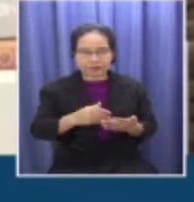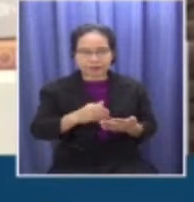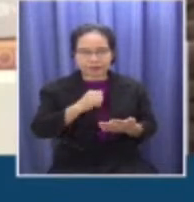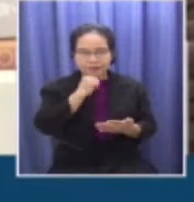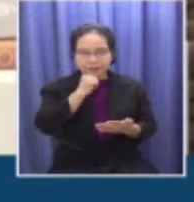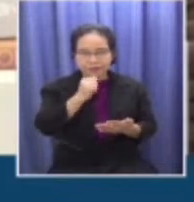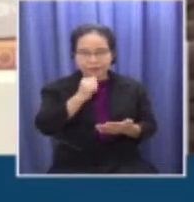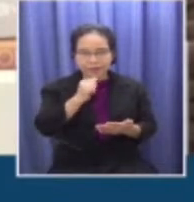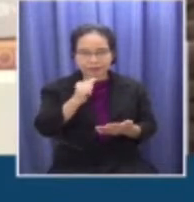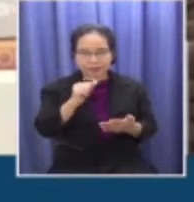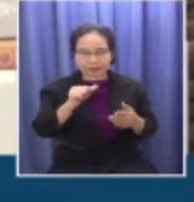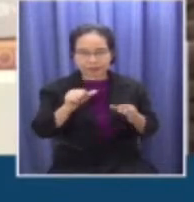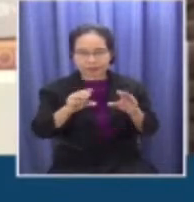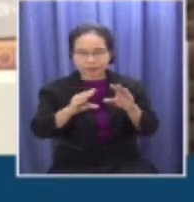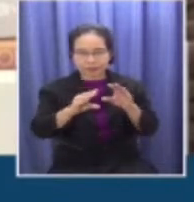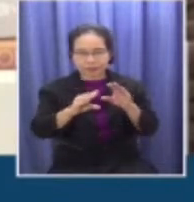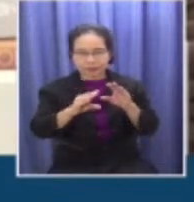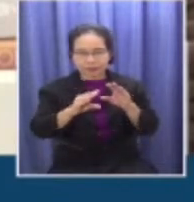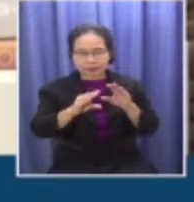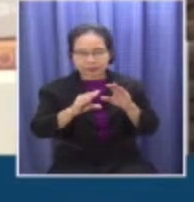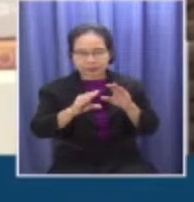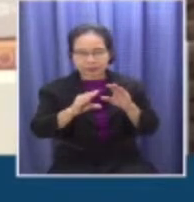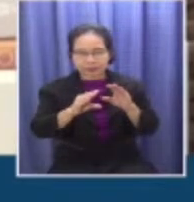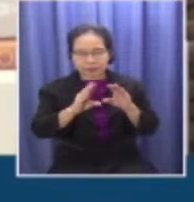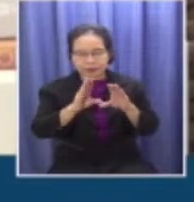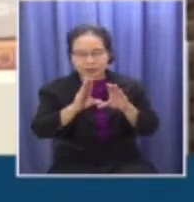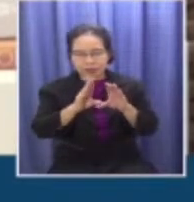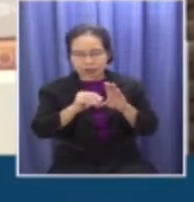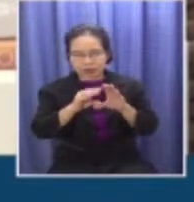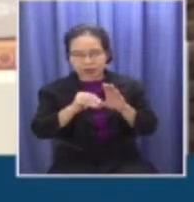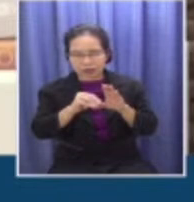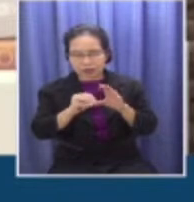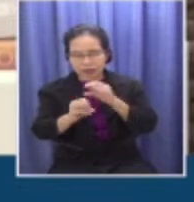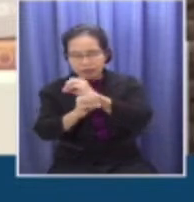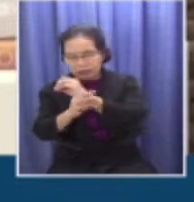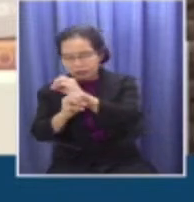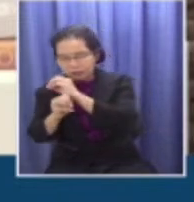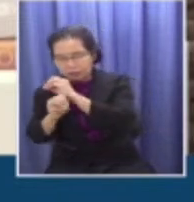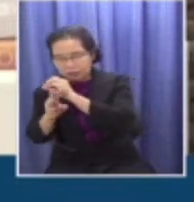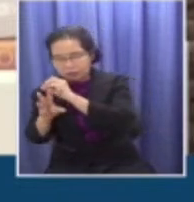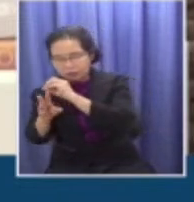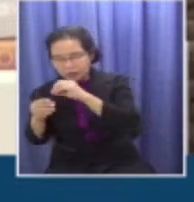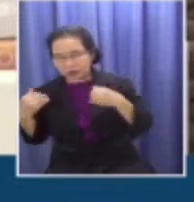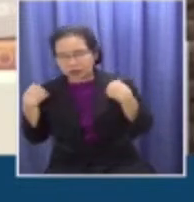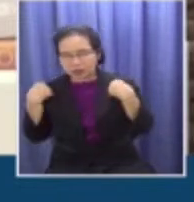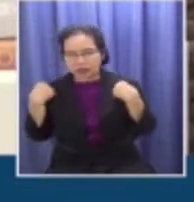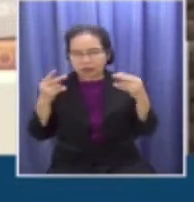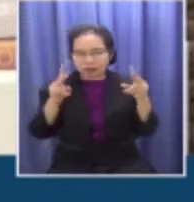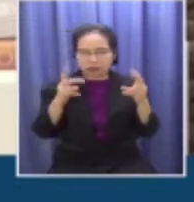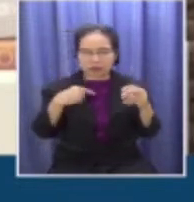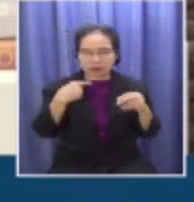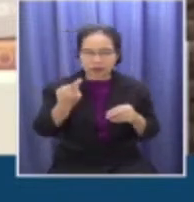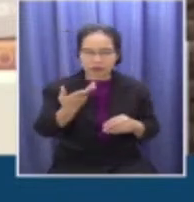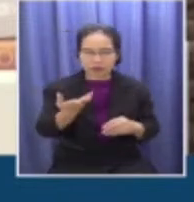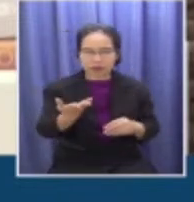abɔde biara na obetumi akɔtena wiem gi asase so ubewu behye